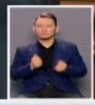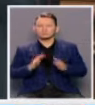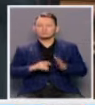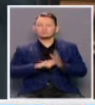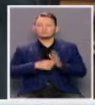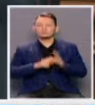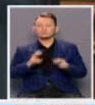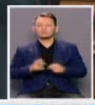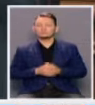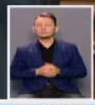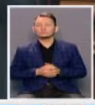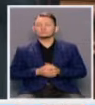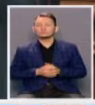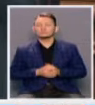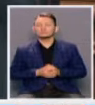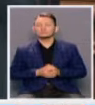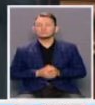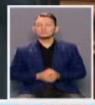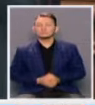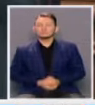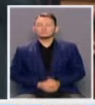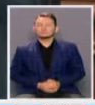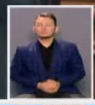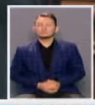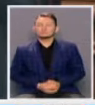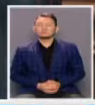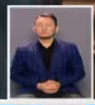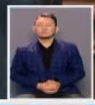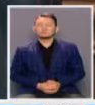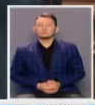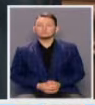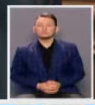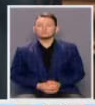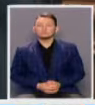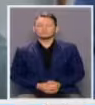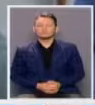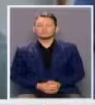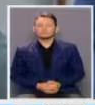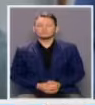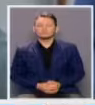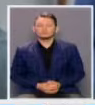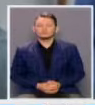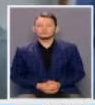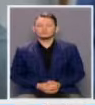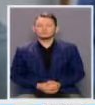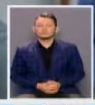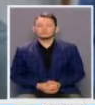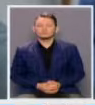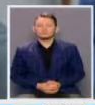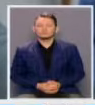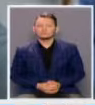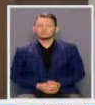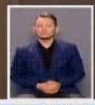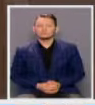Ендір аудан бар ма өзі? Аппарат басшысы қайда? Так, неге осындай сізде көрсеткіш? 300 адам.